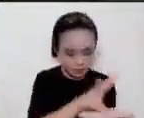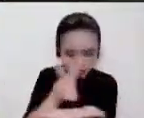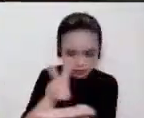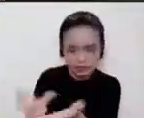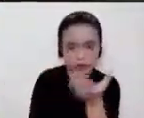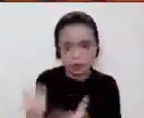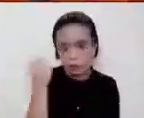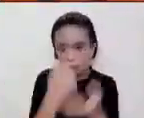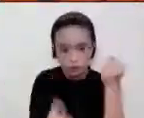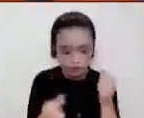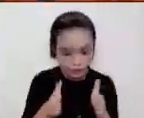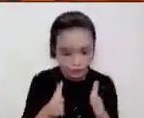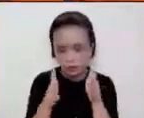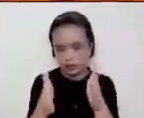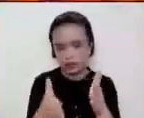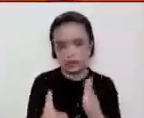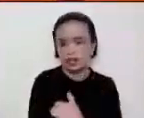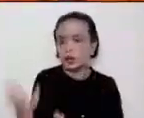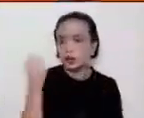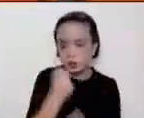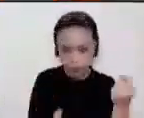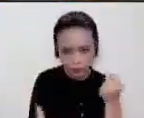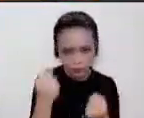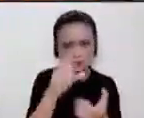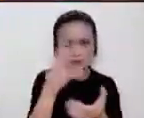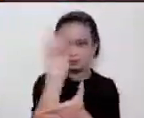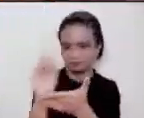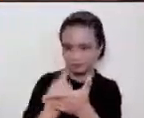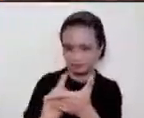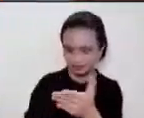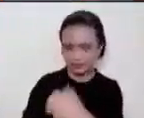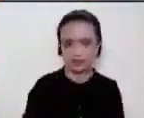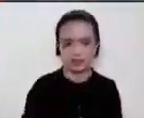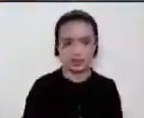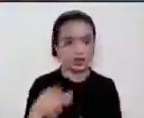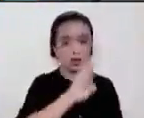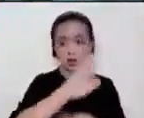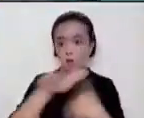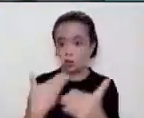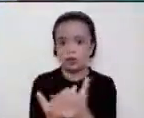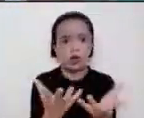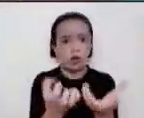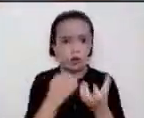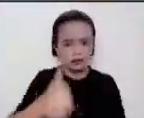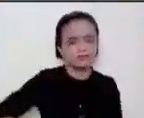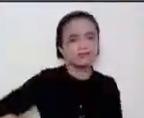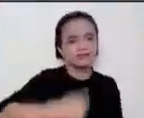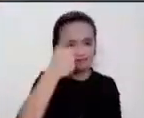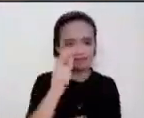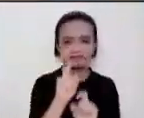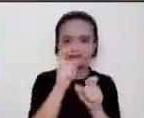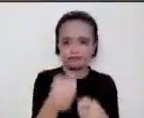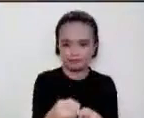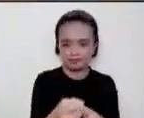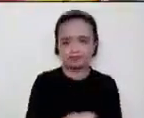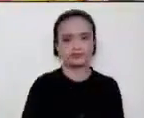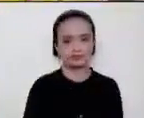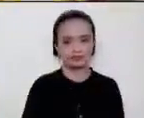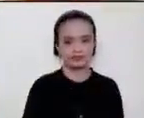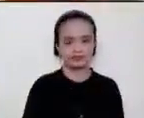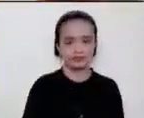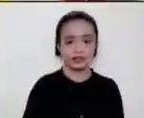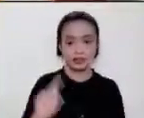diskarte, at kanya-kanyang disenyo. Lahat ay gustong manalo ng papremyo. Ang first prize namin